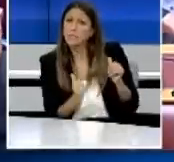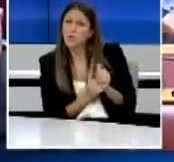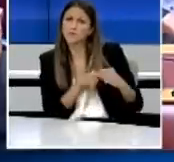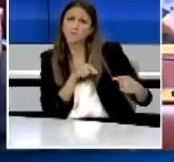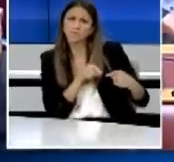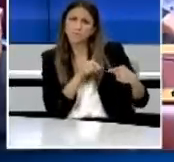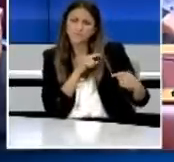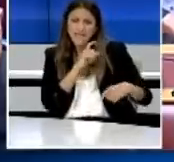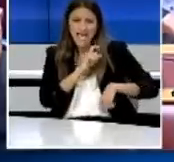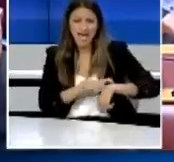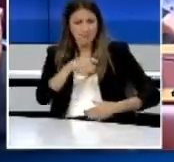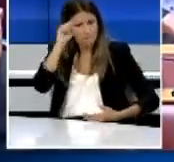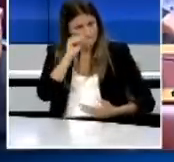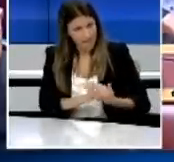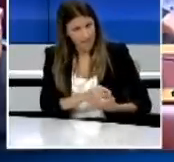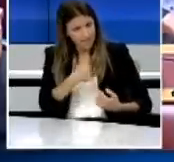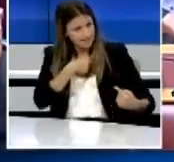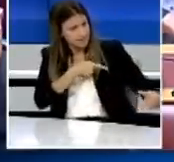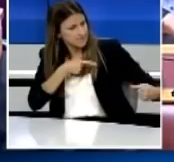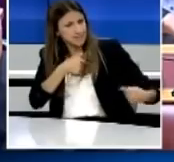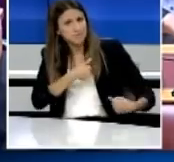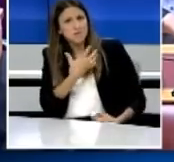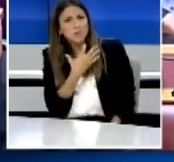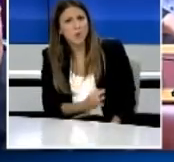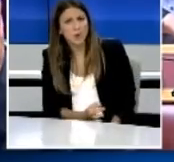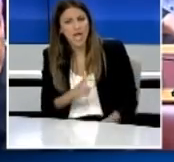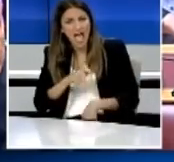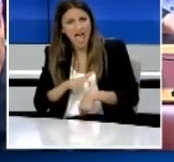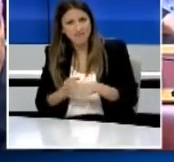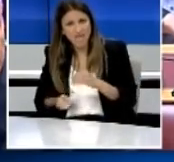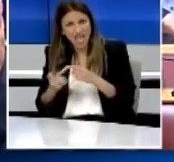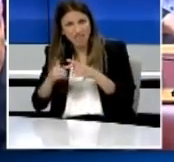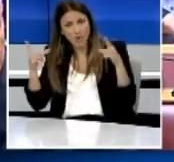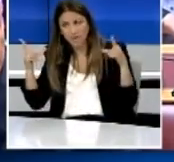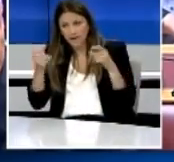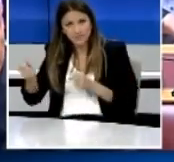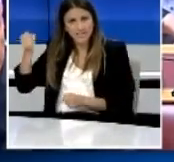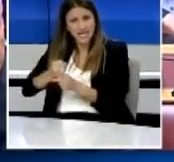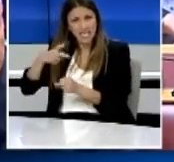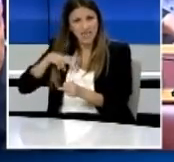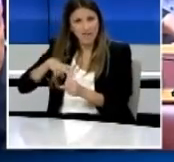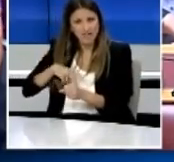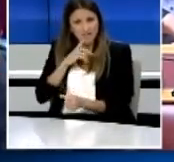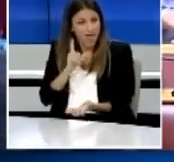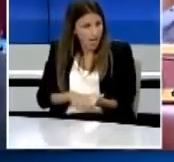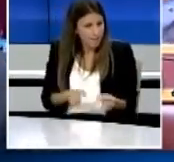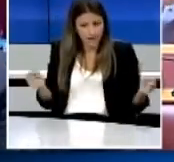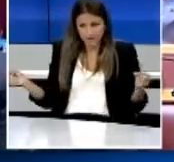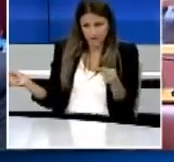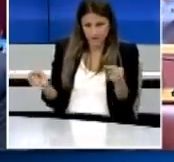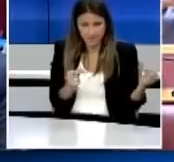κάνετε αντιπολίτευση πάλι στο ΣΥΡΙΖΑ, όταν η κυβέρνηση είναι η δεξιά του κυρίου Μητσοτάκη, είναι μια παράλογη